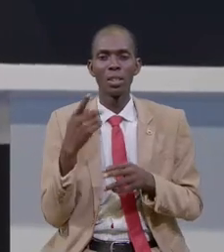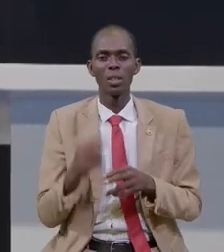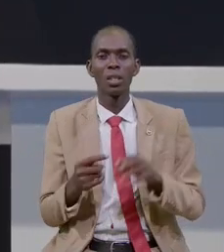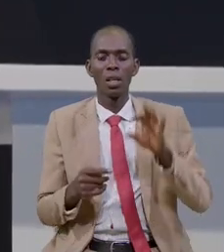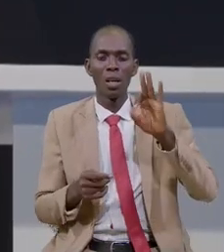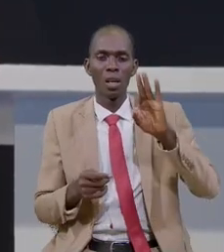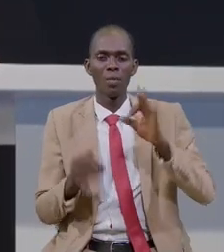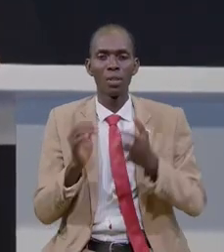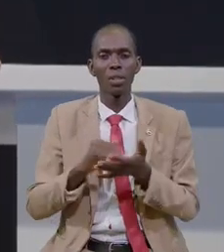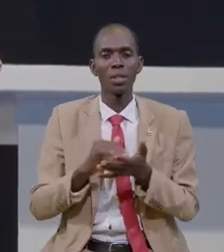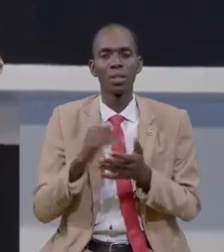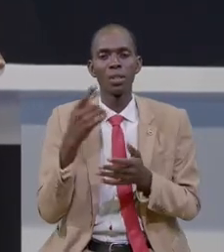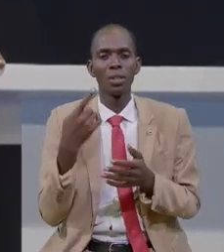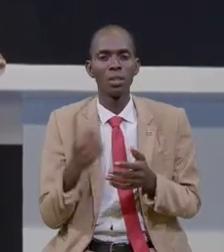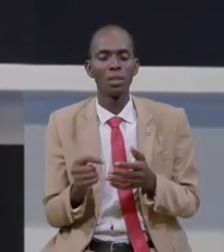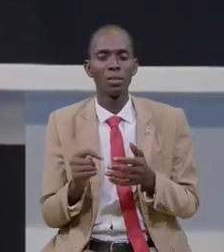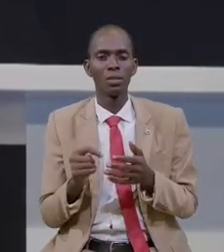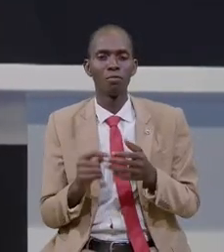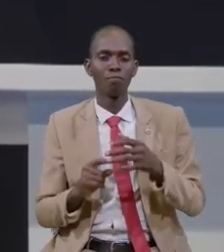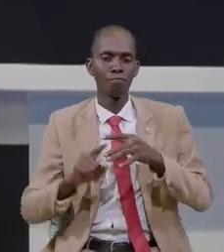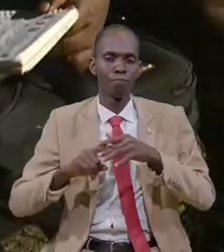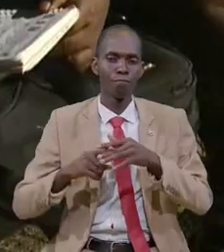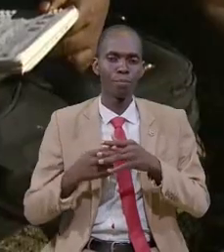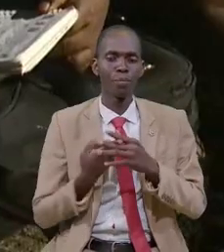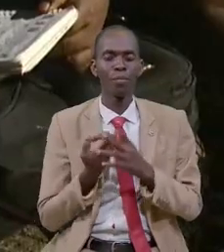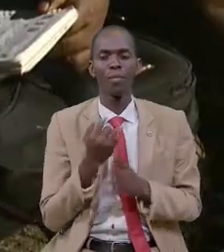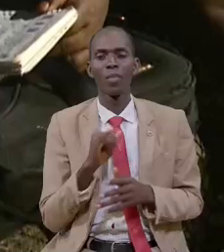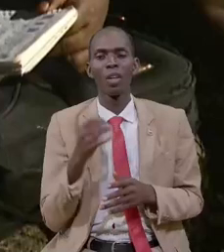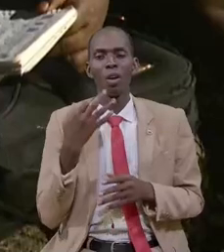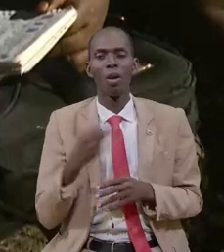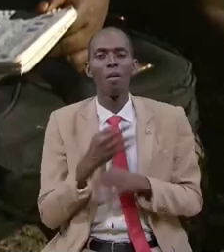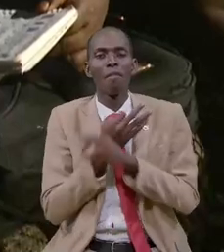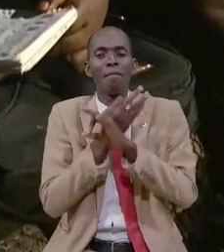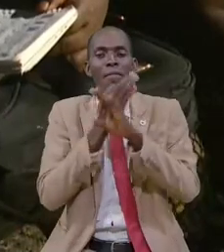la liberté et de la plénitude.